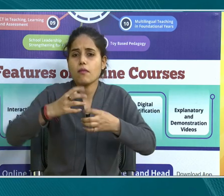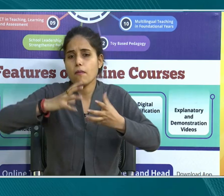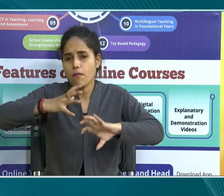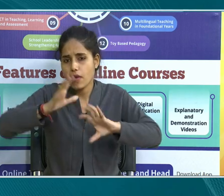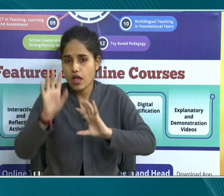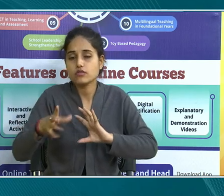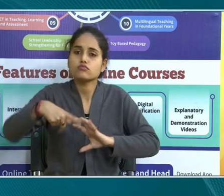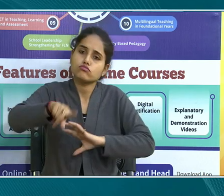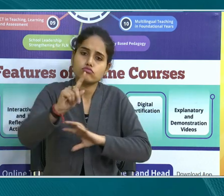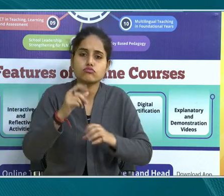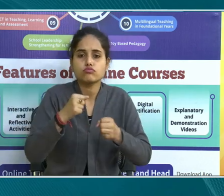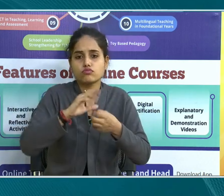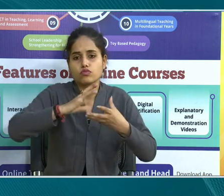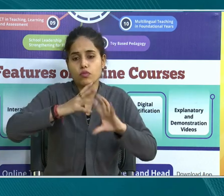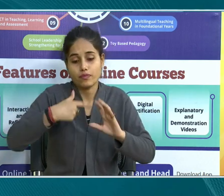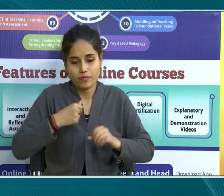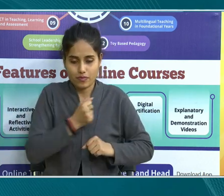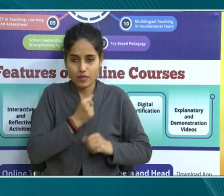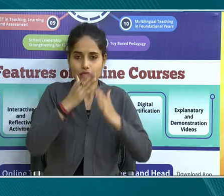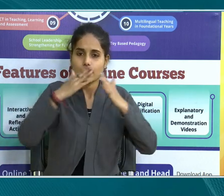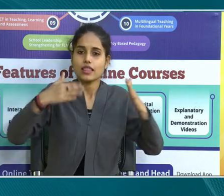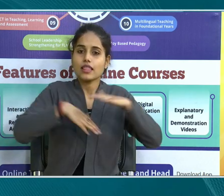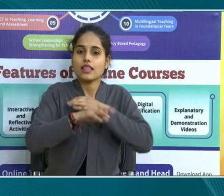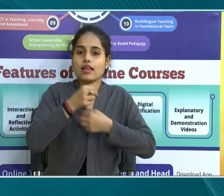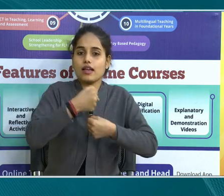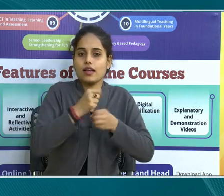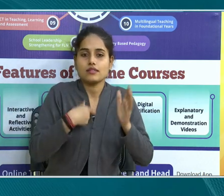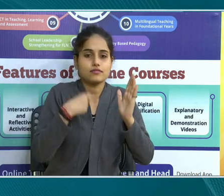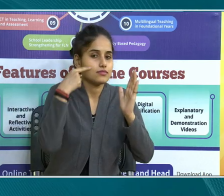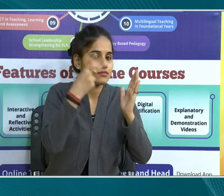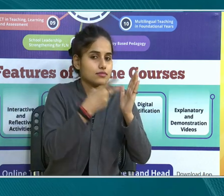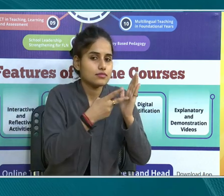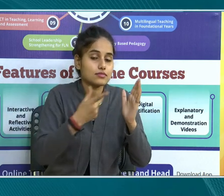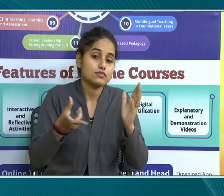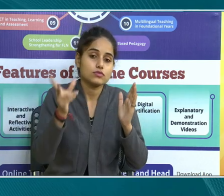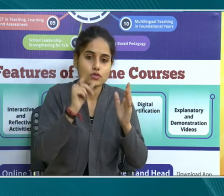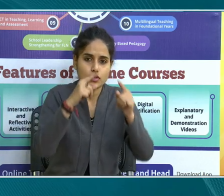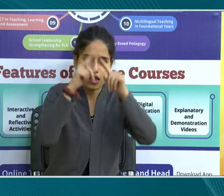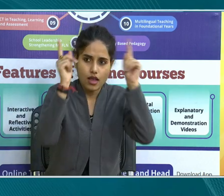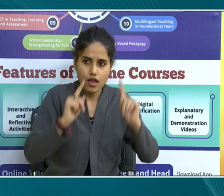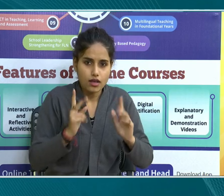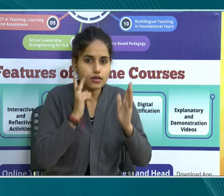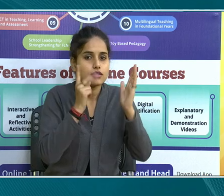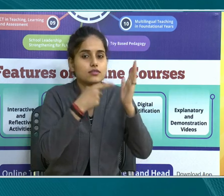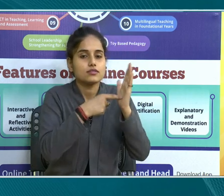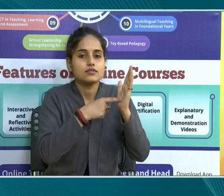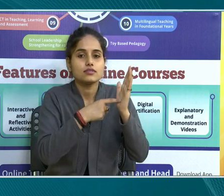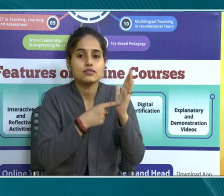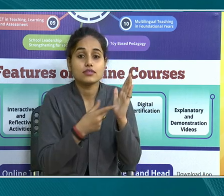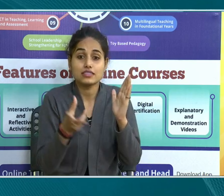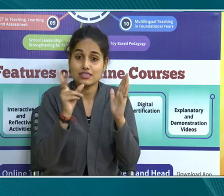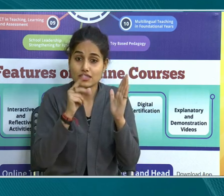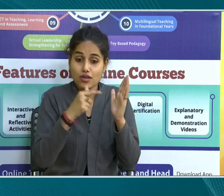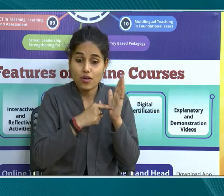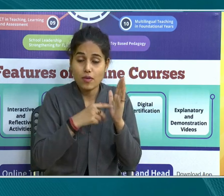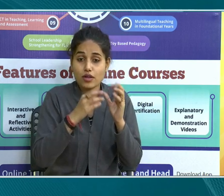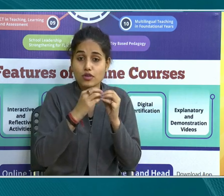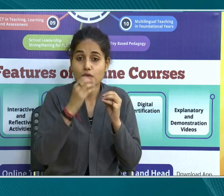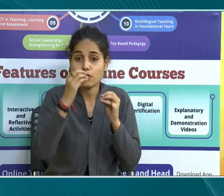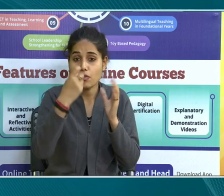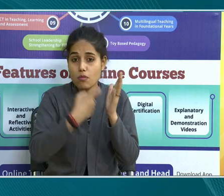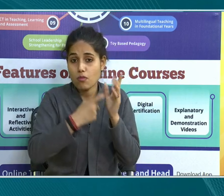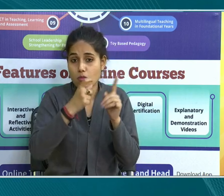भी बना सकते है मैं ने तो घर में ही बनाया है हम दुबारा से मैप में आते है ये मैप में देखिए हमने अगें बार बना दिया